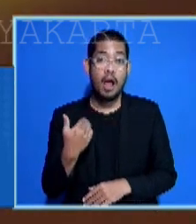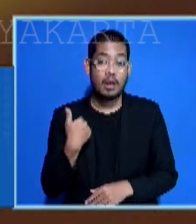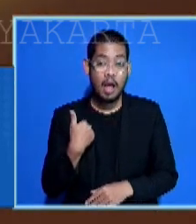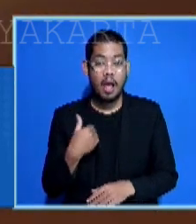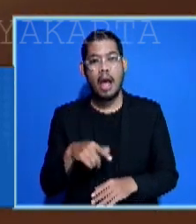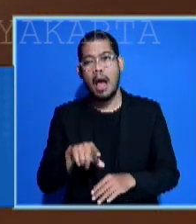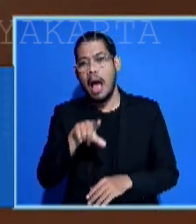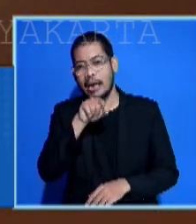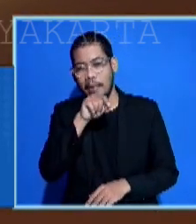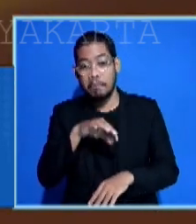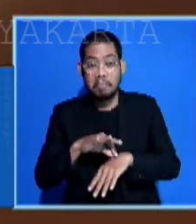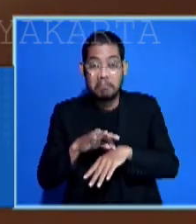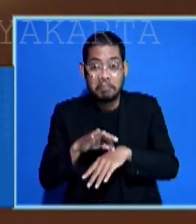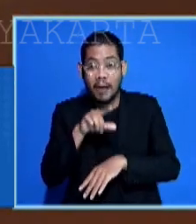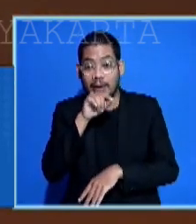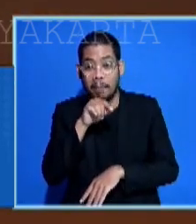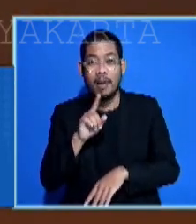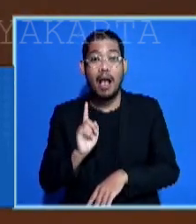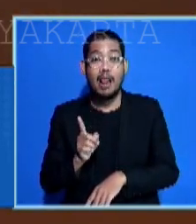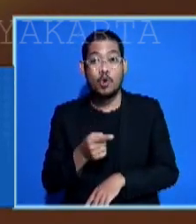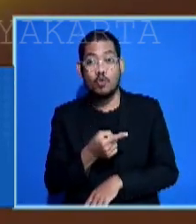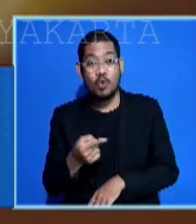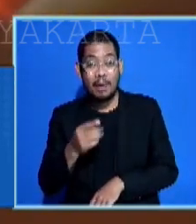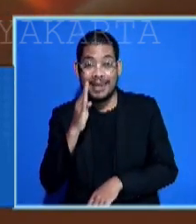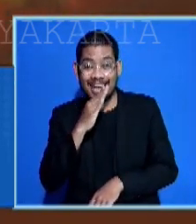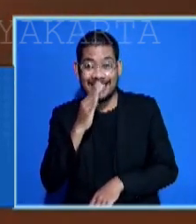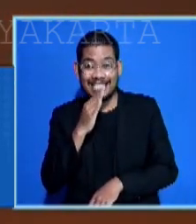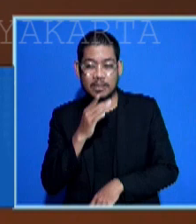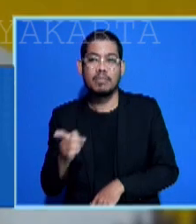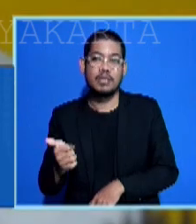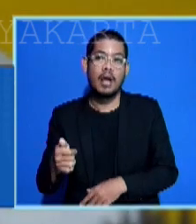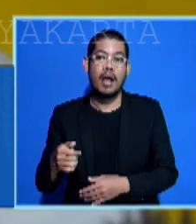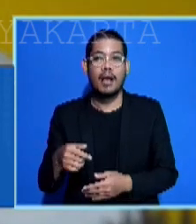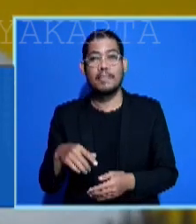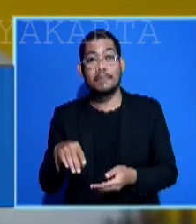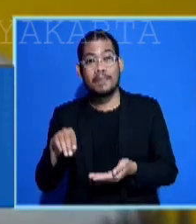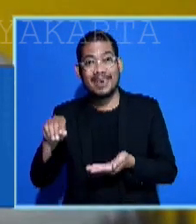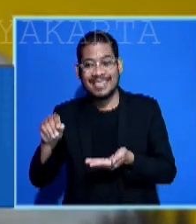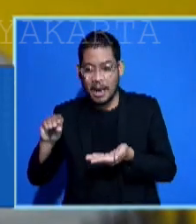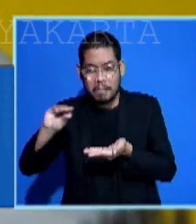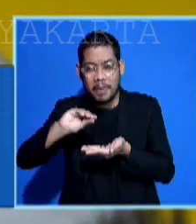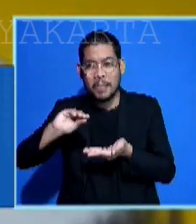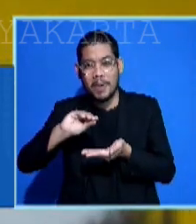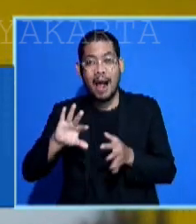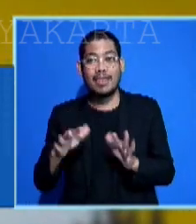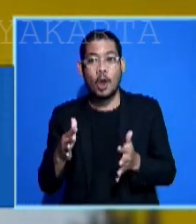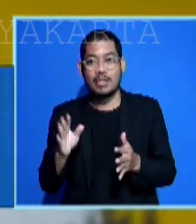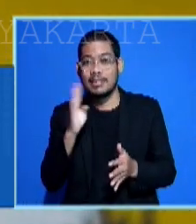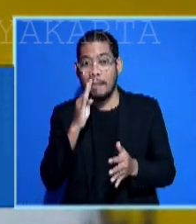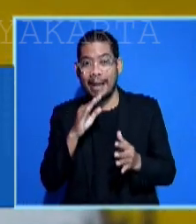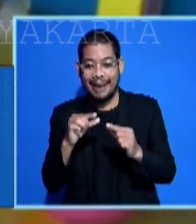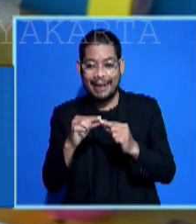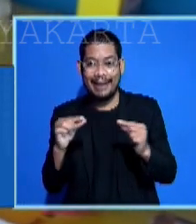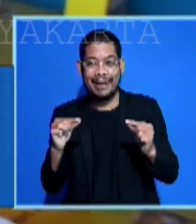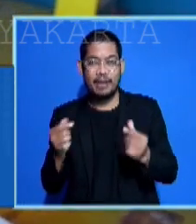ayam. Kalau kurang pedes, langsung aja tuang merica bubuk dan tambah cabai rawit yang ada di meja. Soal